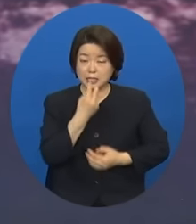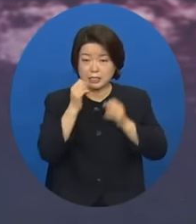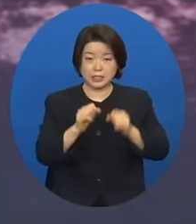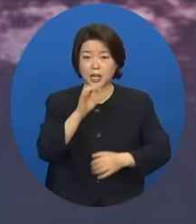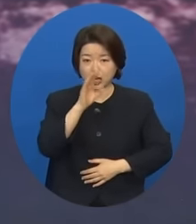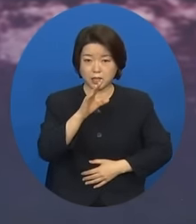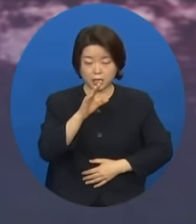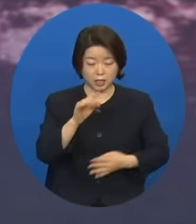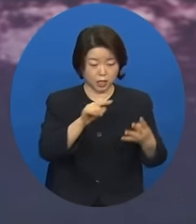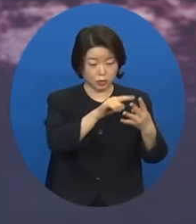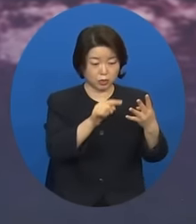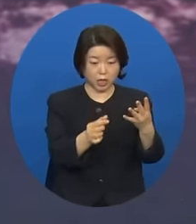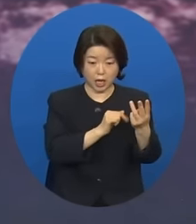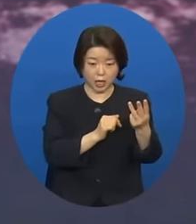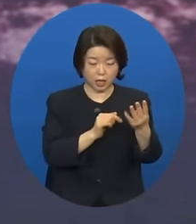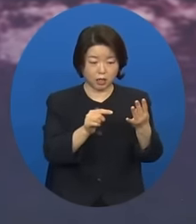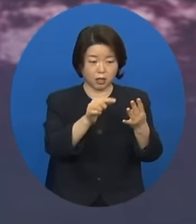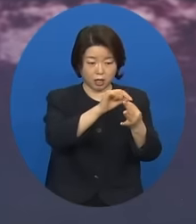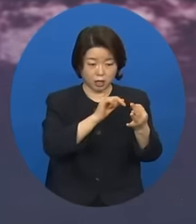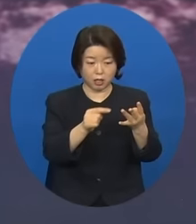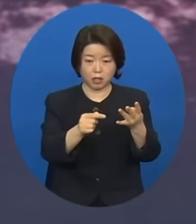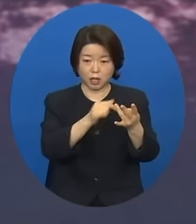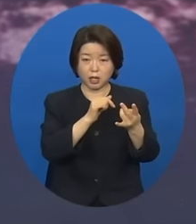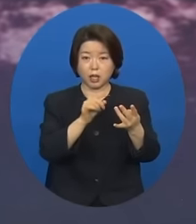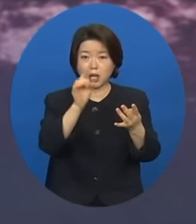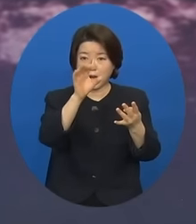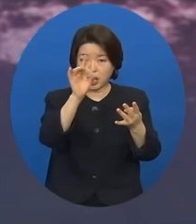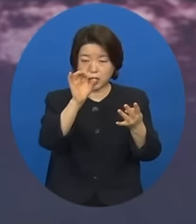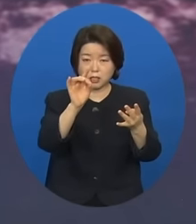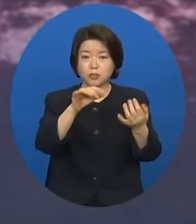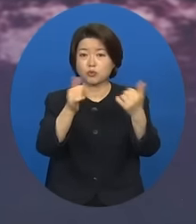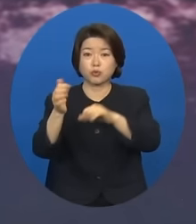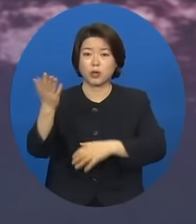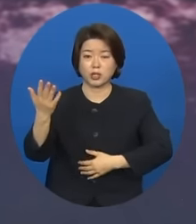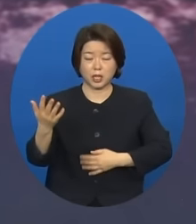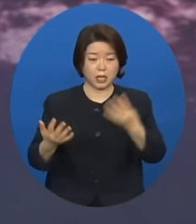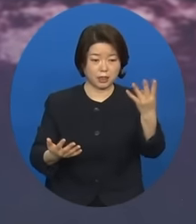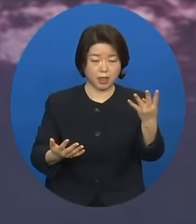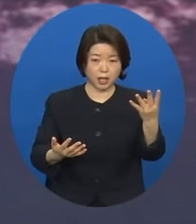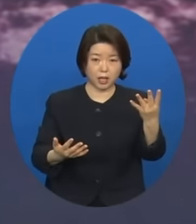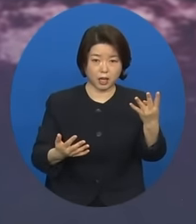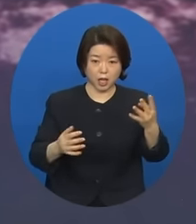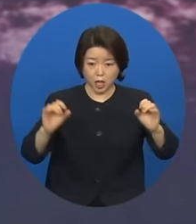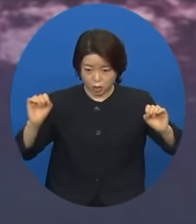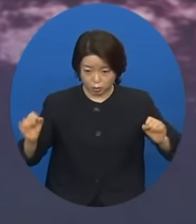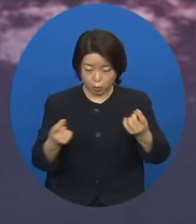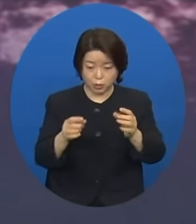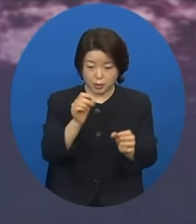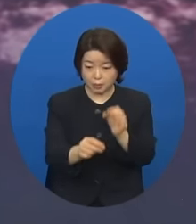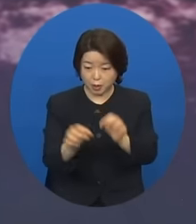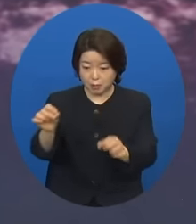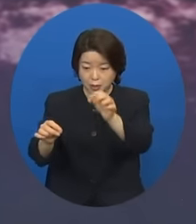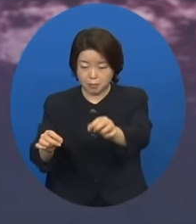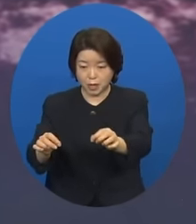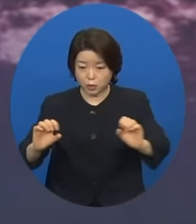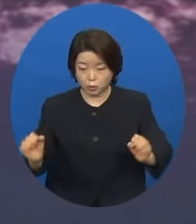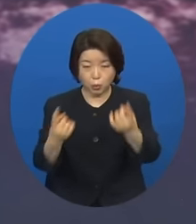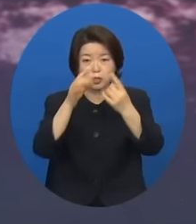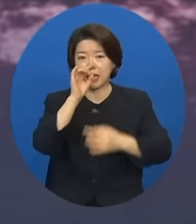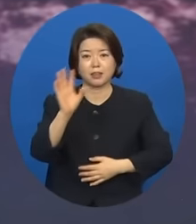하나님이 죽든지 전능하신 하나님이 죽든지 그래 하면 공존하지 내 말이 다 체스 위에 있을 수 없다는